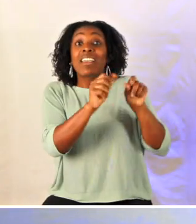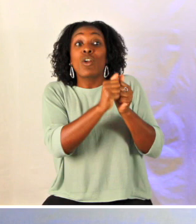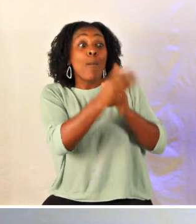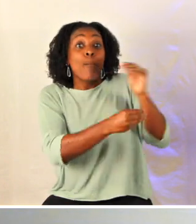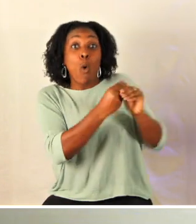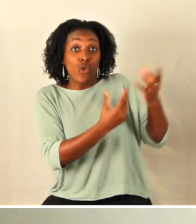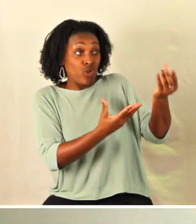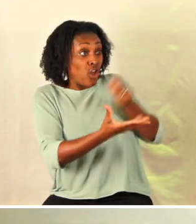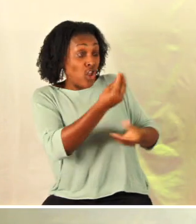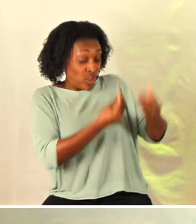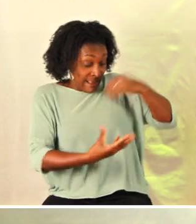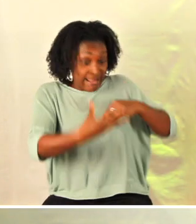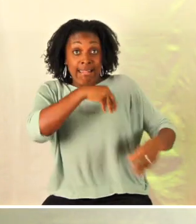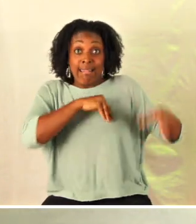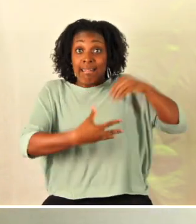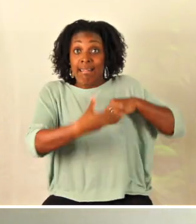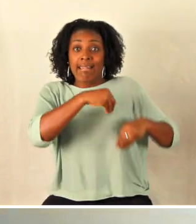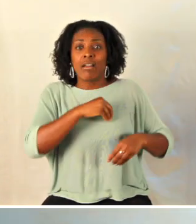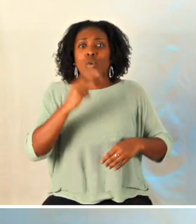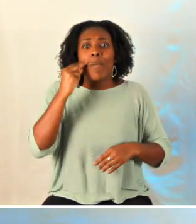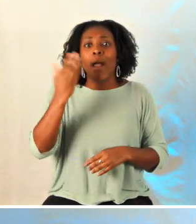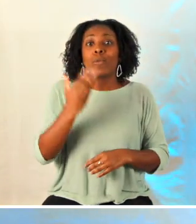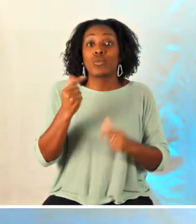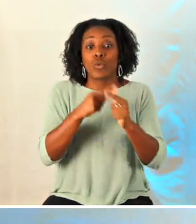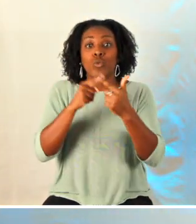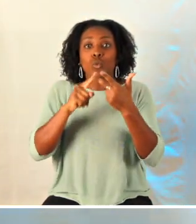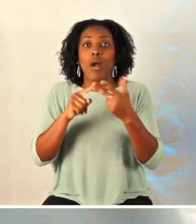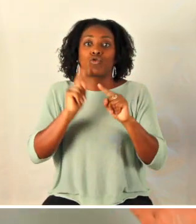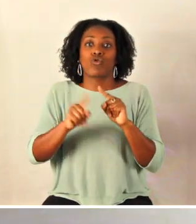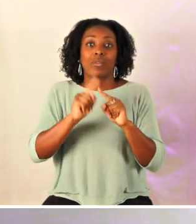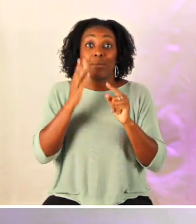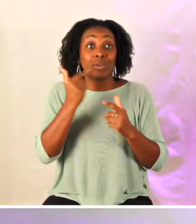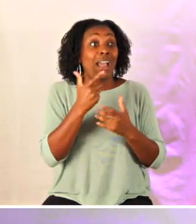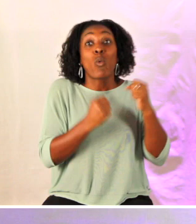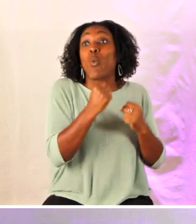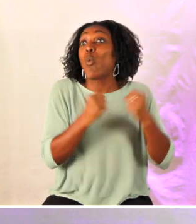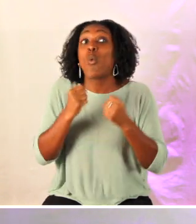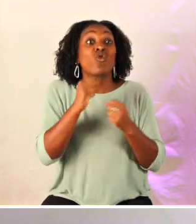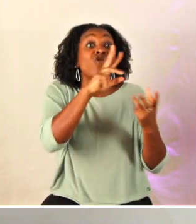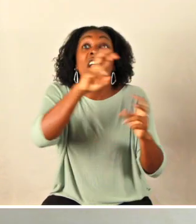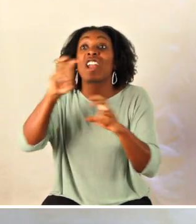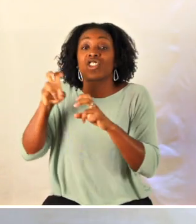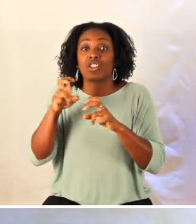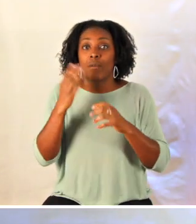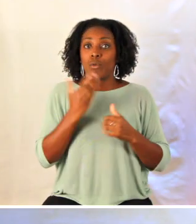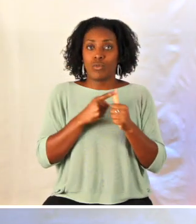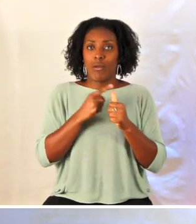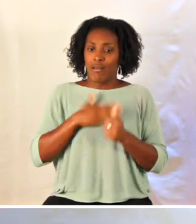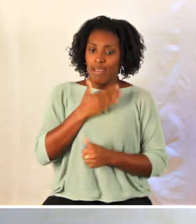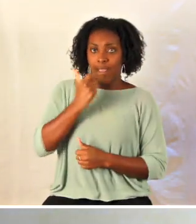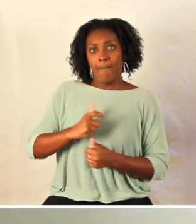propose. L'homme a besoin de 3 choses essentielles dans sa vie, c'est pour ça qu'il court après toutes ces choses-là. C'est de se sentir aimé tel qu'il